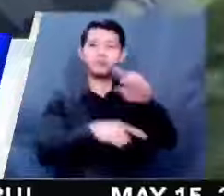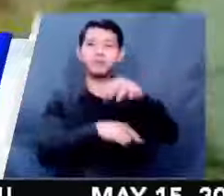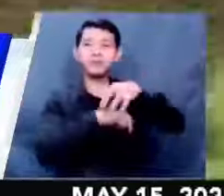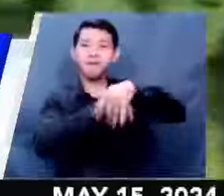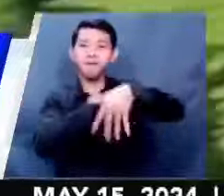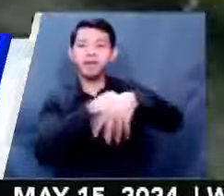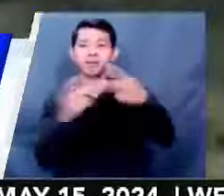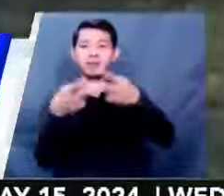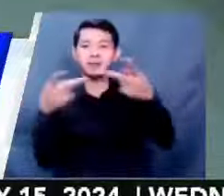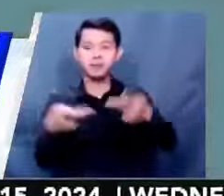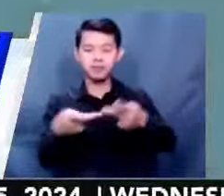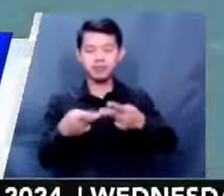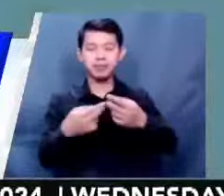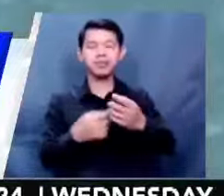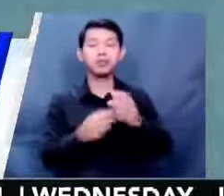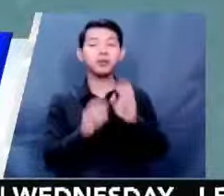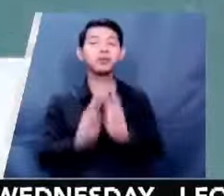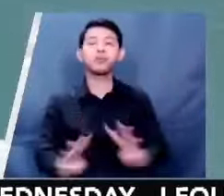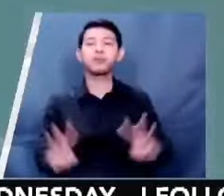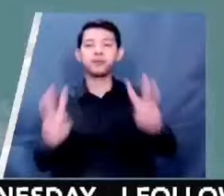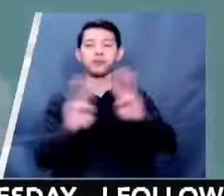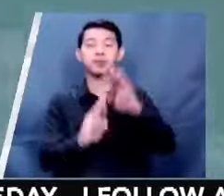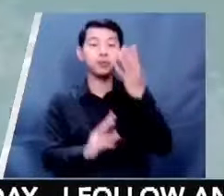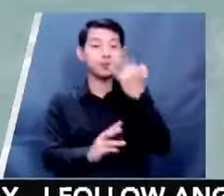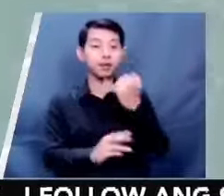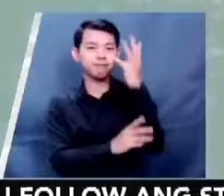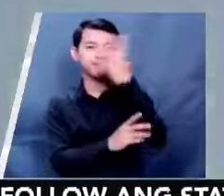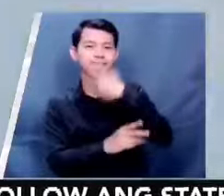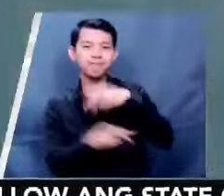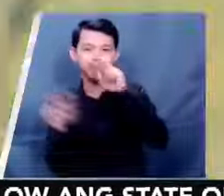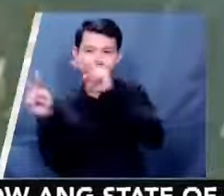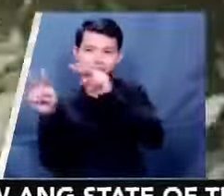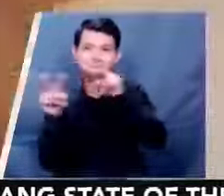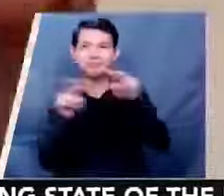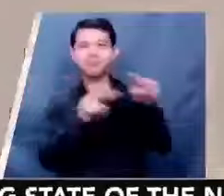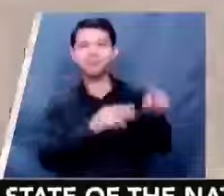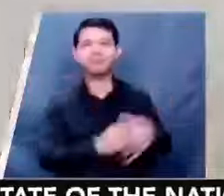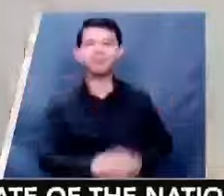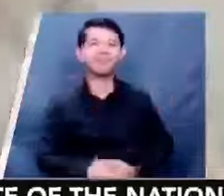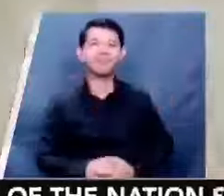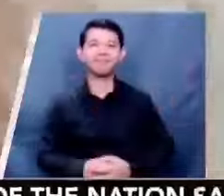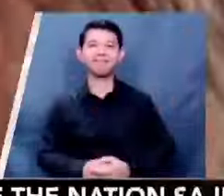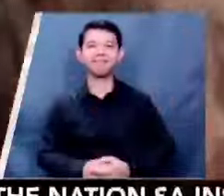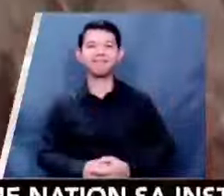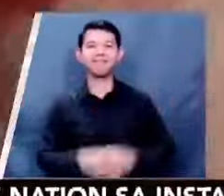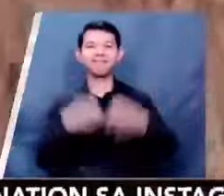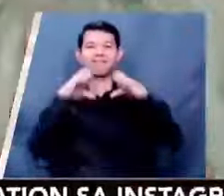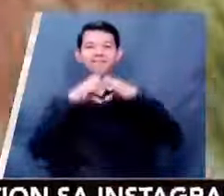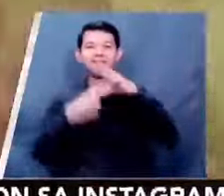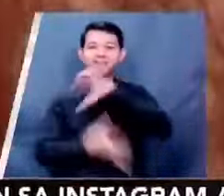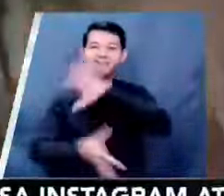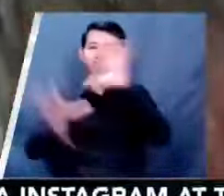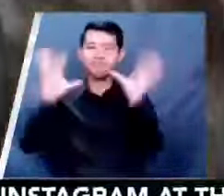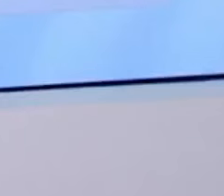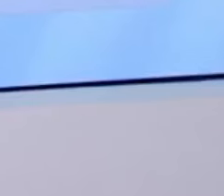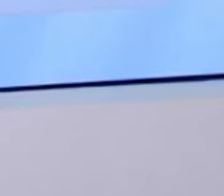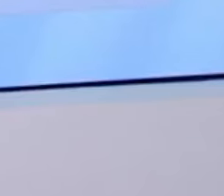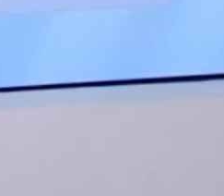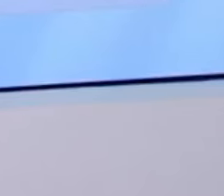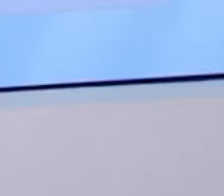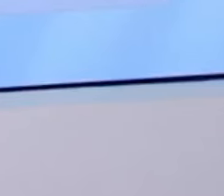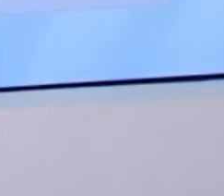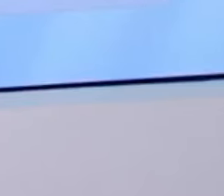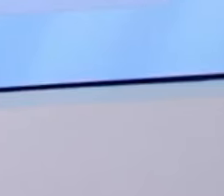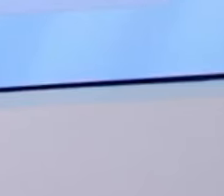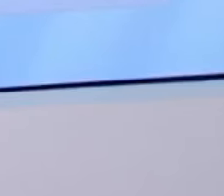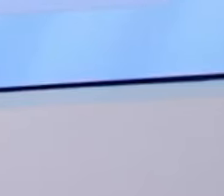sulit naman daw dahil sa ganda ng iyong madadatnan. Ian Cruz nagbabalita para sa GMA Integrated News.